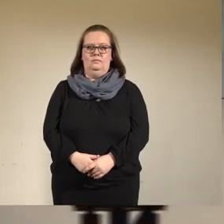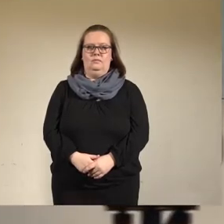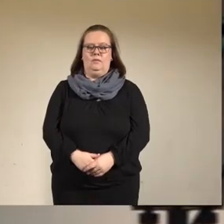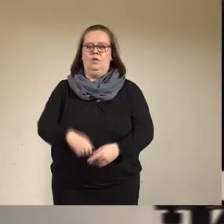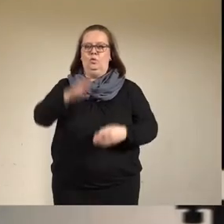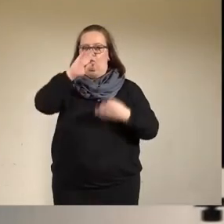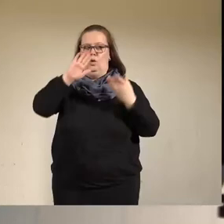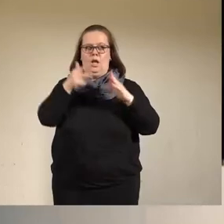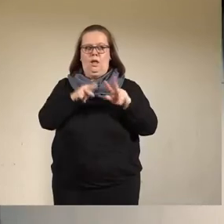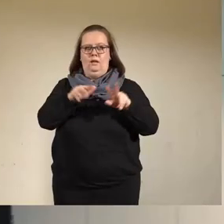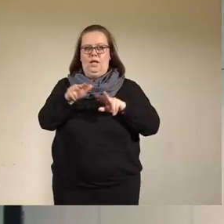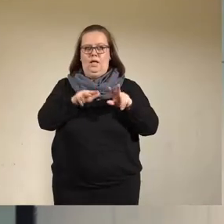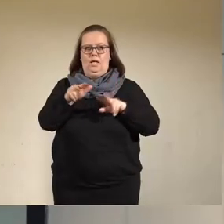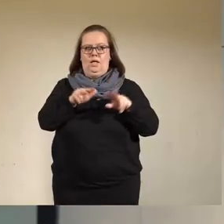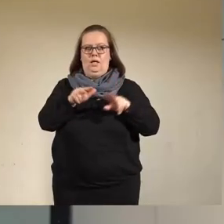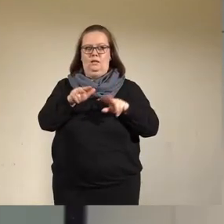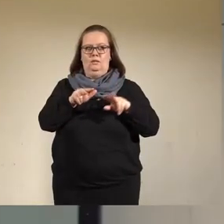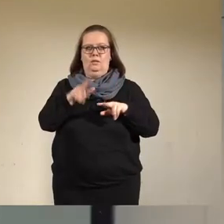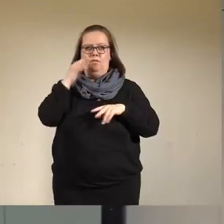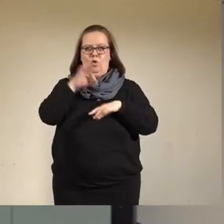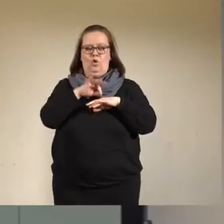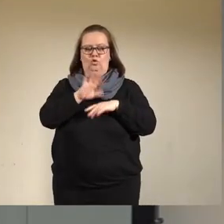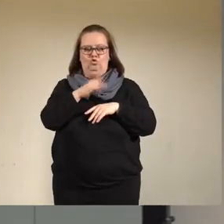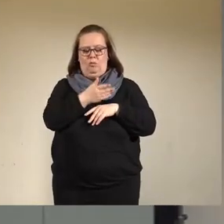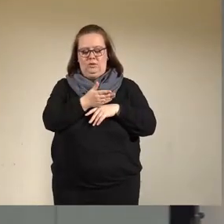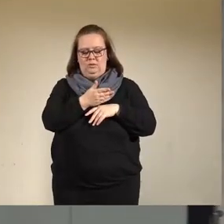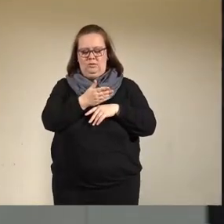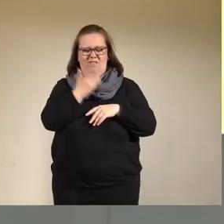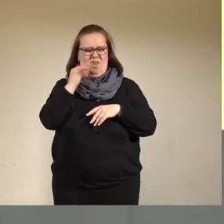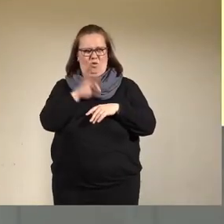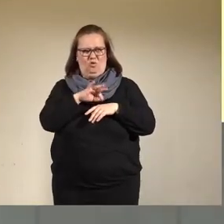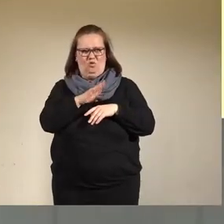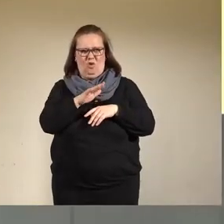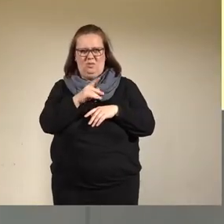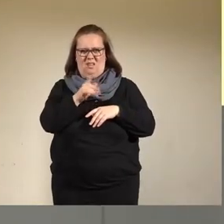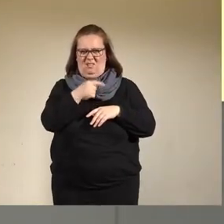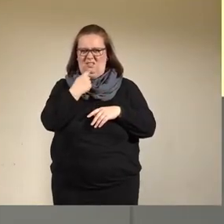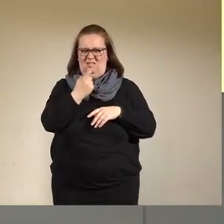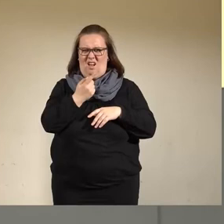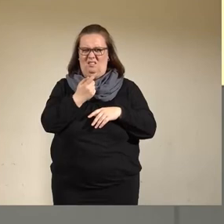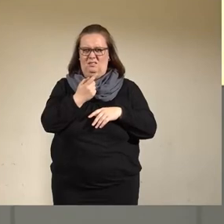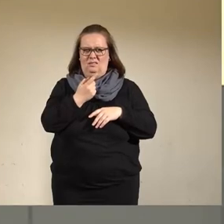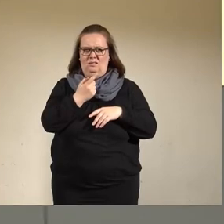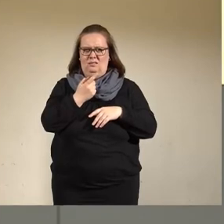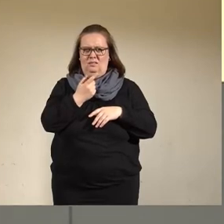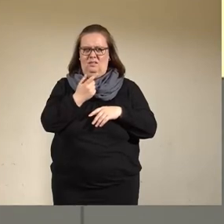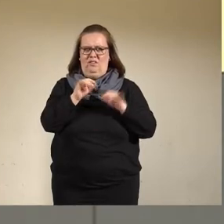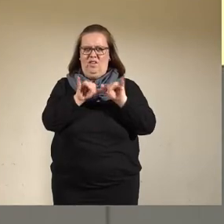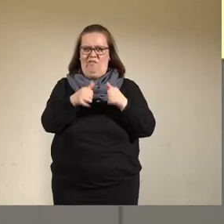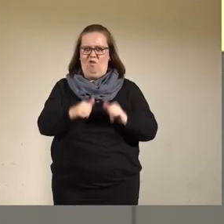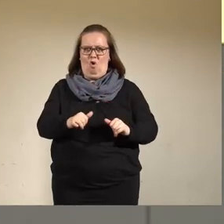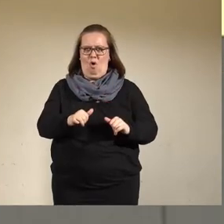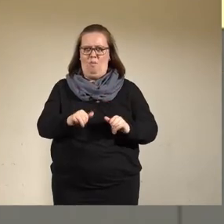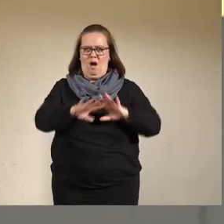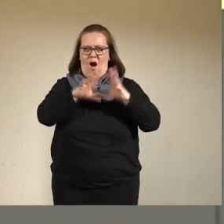Nur eine kleine Reaktion auf Frau Dr. Schöps. Frau Dr. Schöps, Sie sprachen von der Form, wie Sie